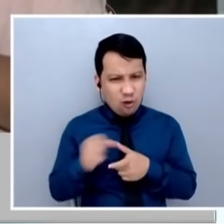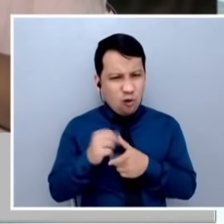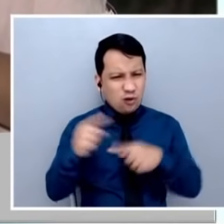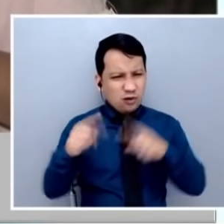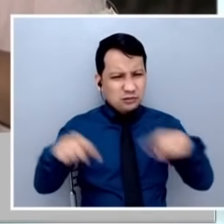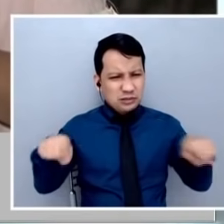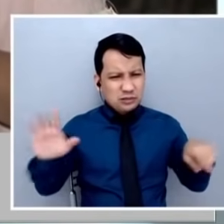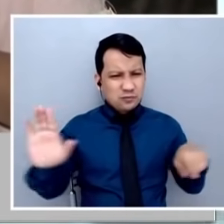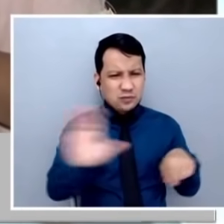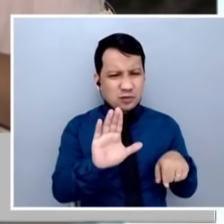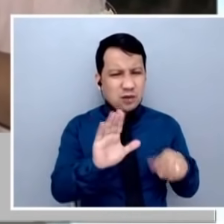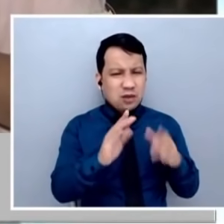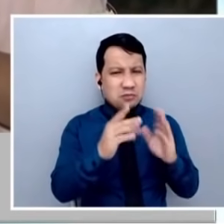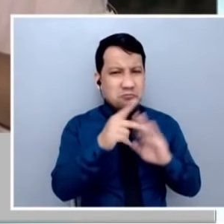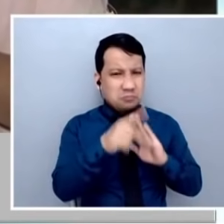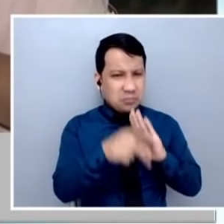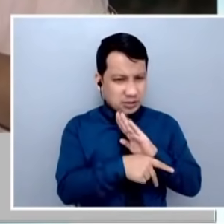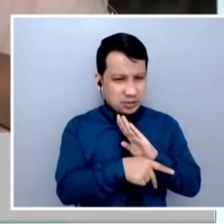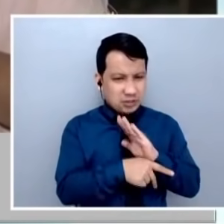ang batayan